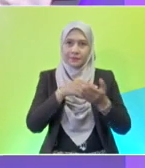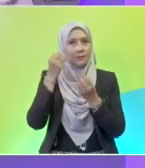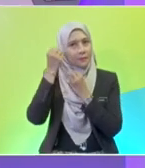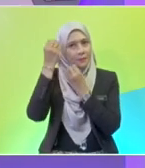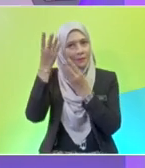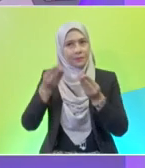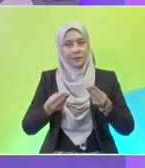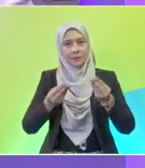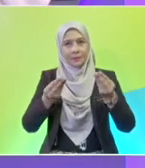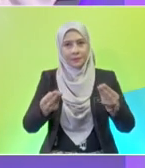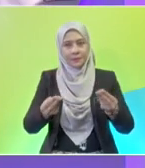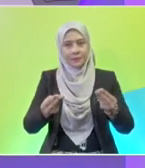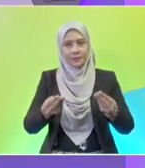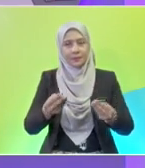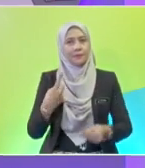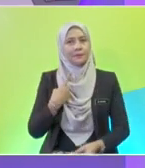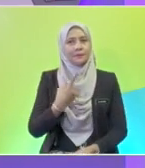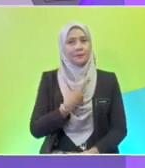murid-murid akan